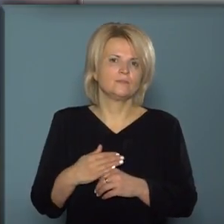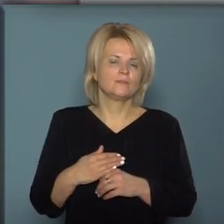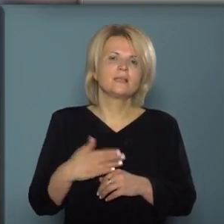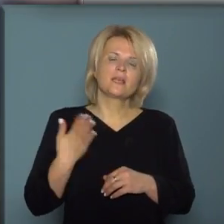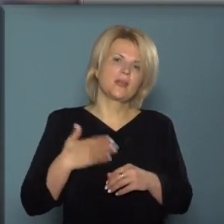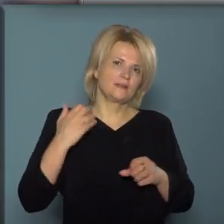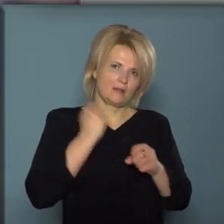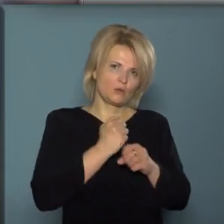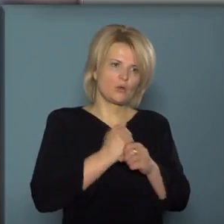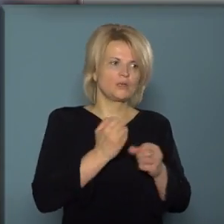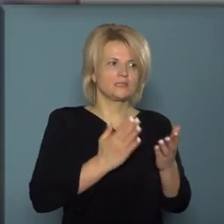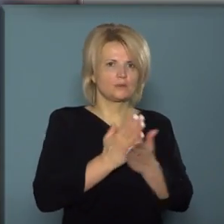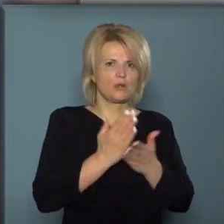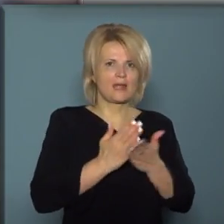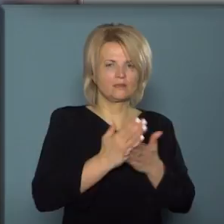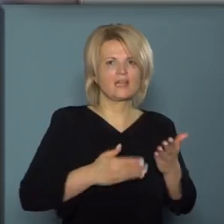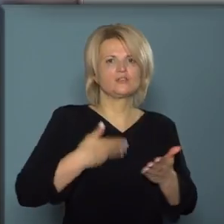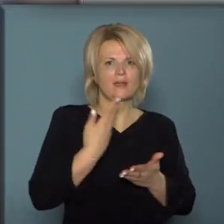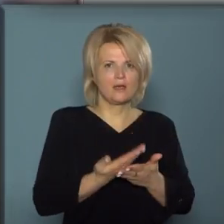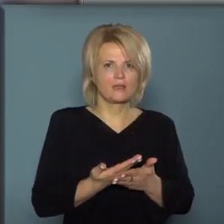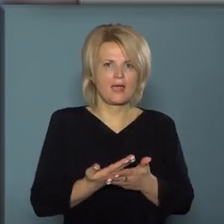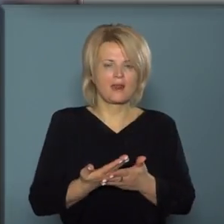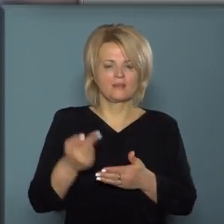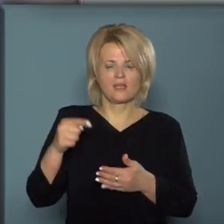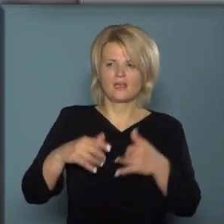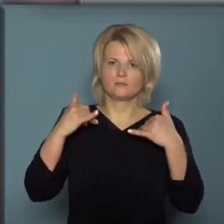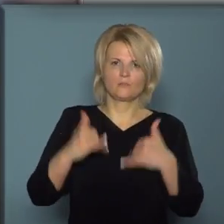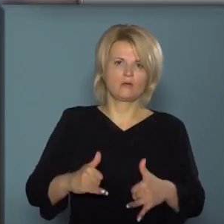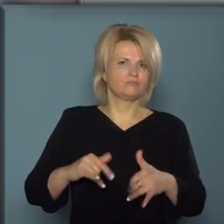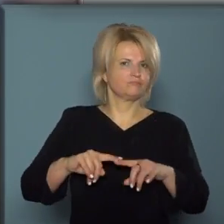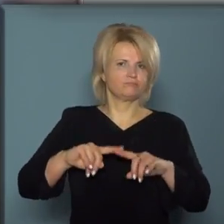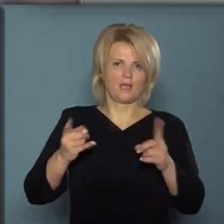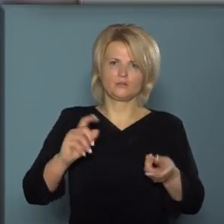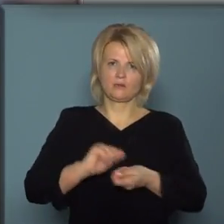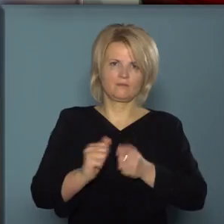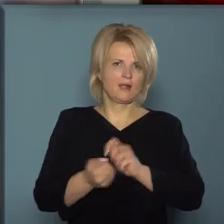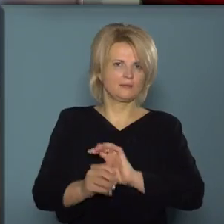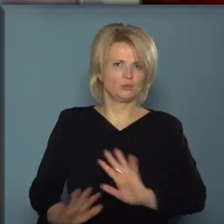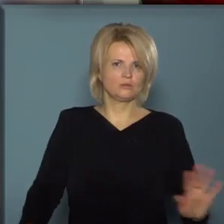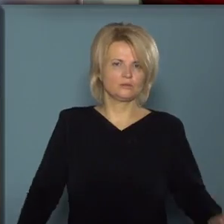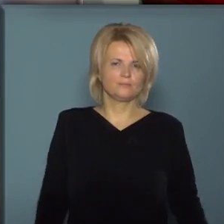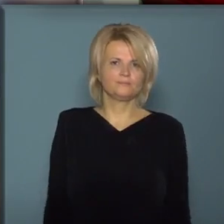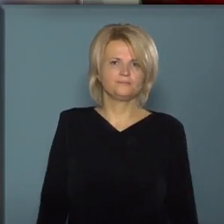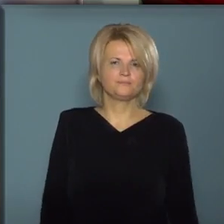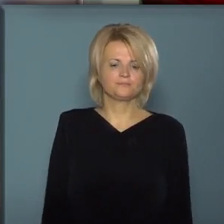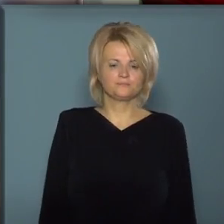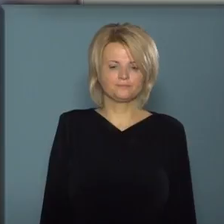a szolgáltatásaikat. Manapság ez abszolút nem jellemző.